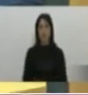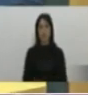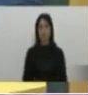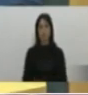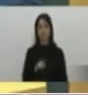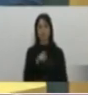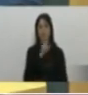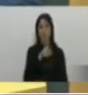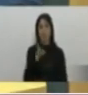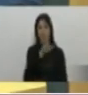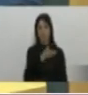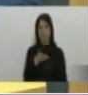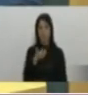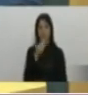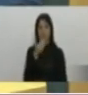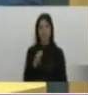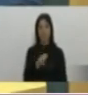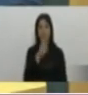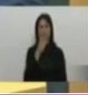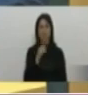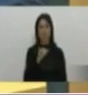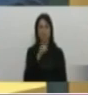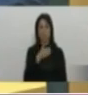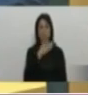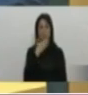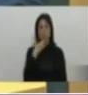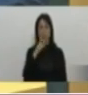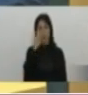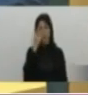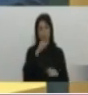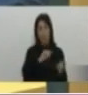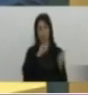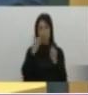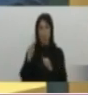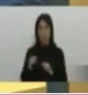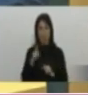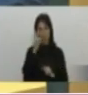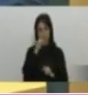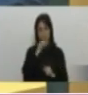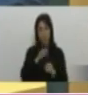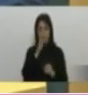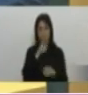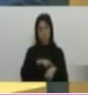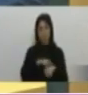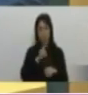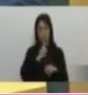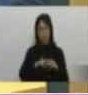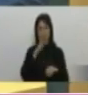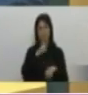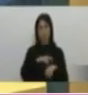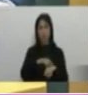რომ ელემენტარულად დაამუშავოს ეკონომიკა. 8 წლიანი მათი საქმიანობის შედეგი არის საშუალოდ ეკონომიკური